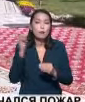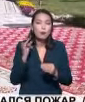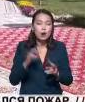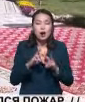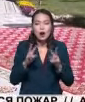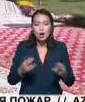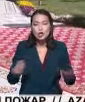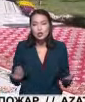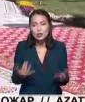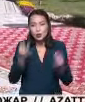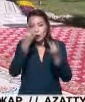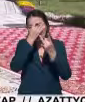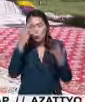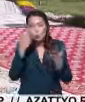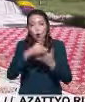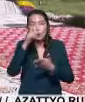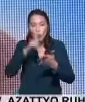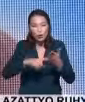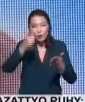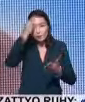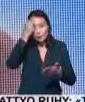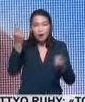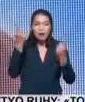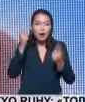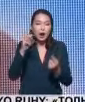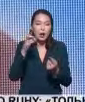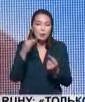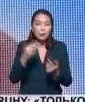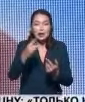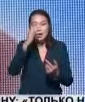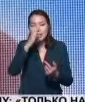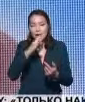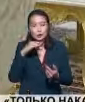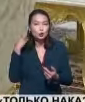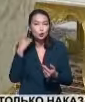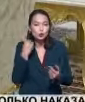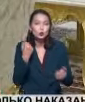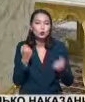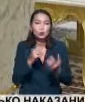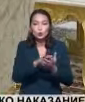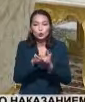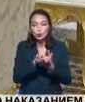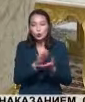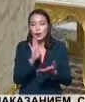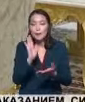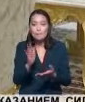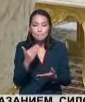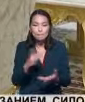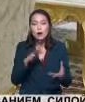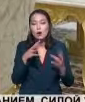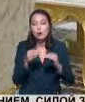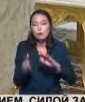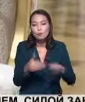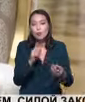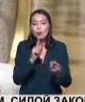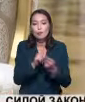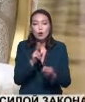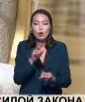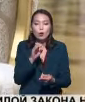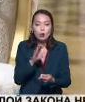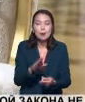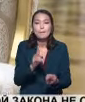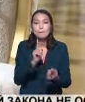культура. Уверен, памятник великому Абаю станет символом казахско-туркменской дружбы. В дворцовом комплексе Огустхан Касым-Жомарта Токаева